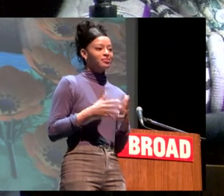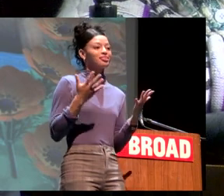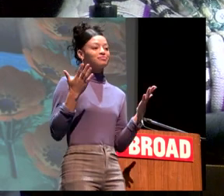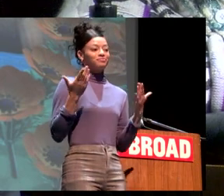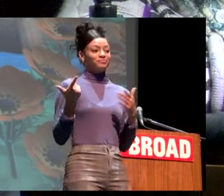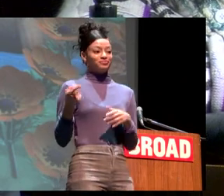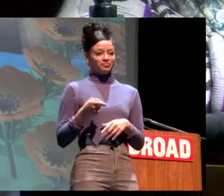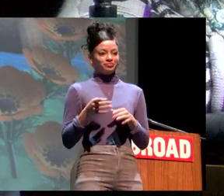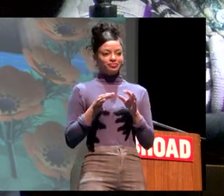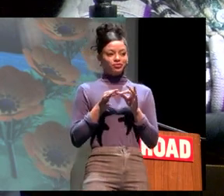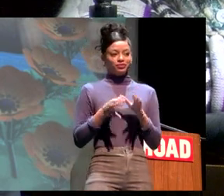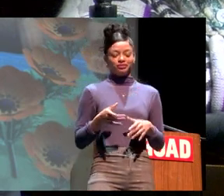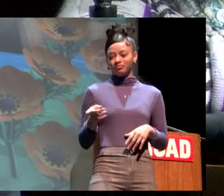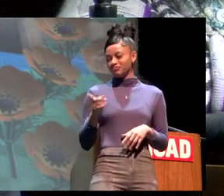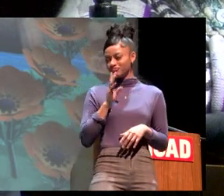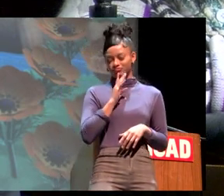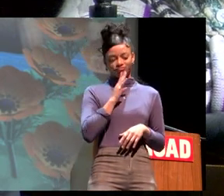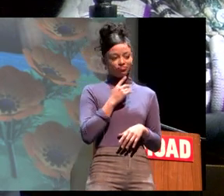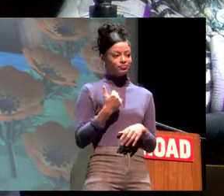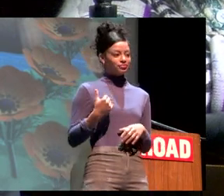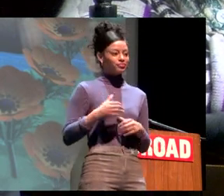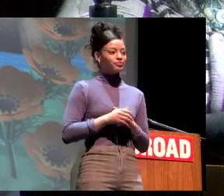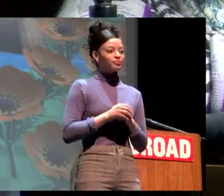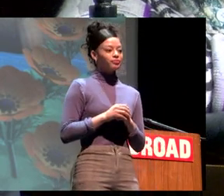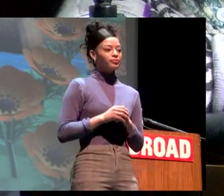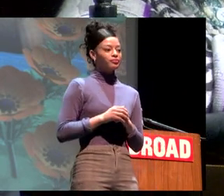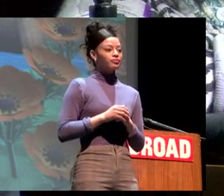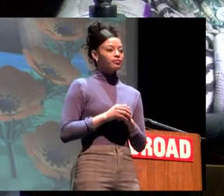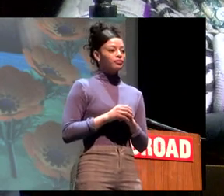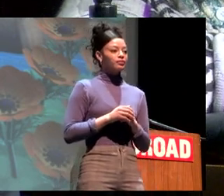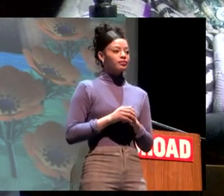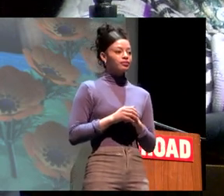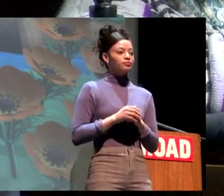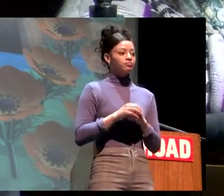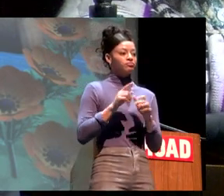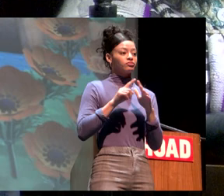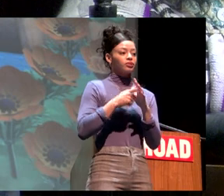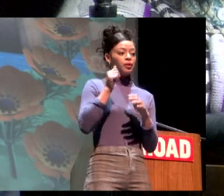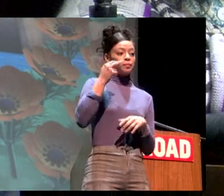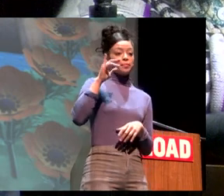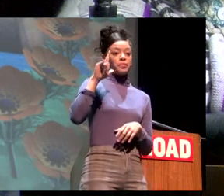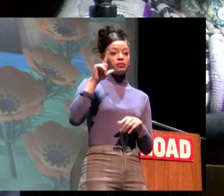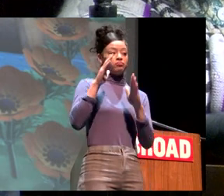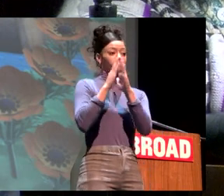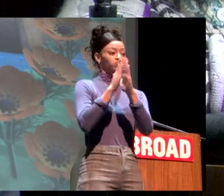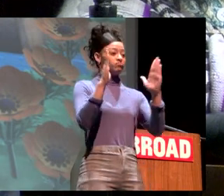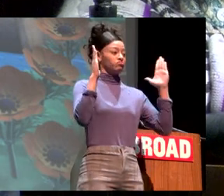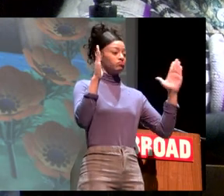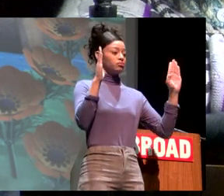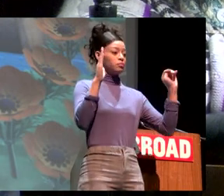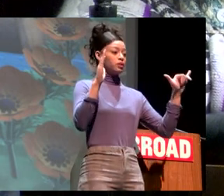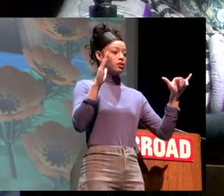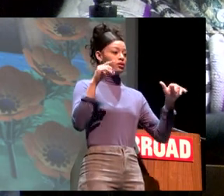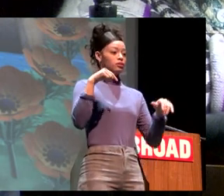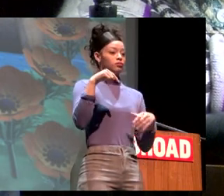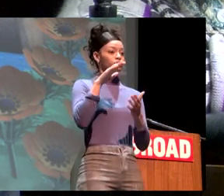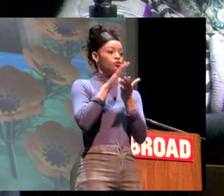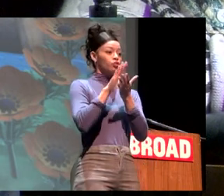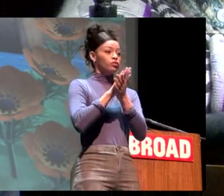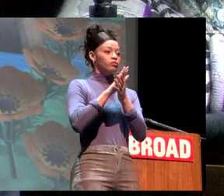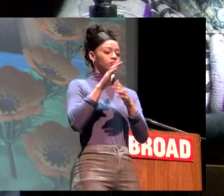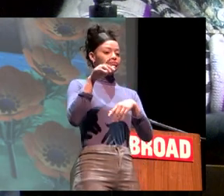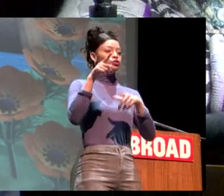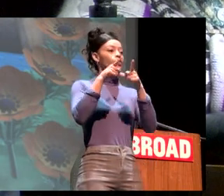So, around maybe April to May of 2020, the school completely closed in Japan, and then my children couldn't go to